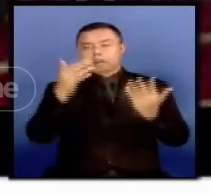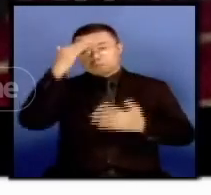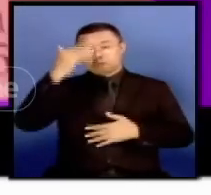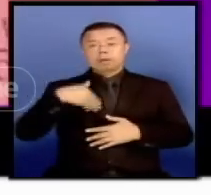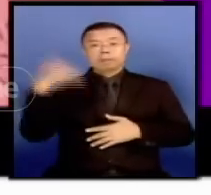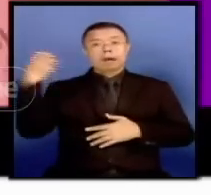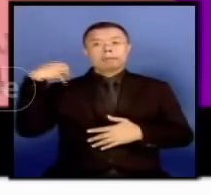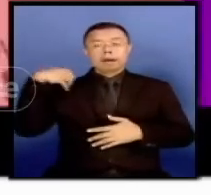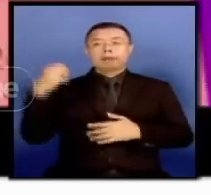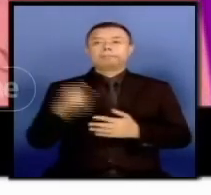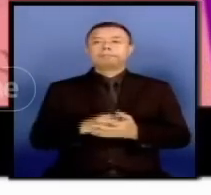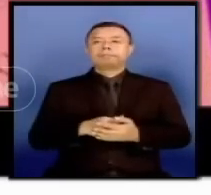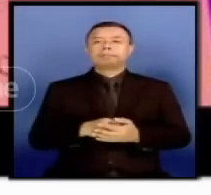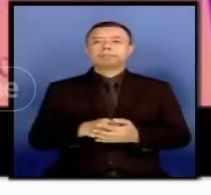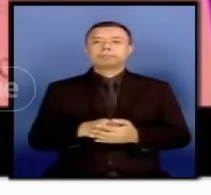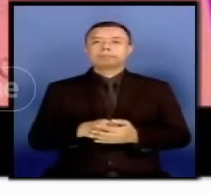Amerika.